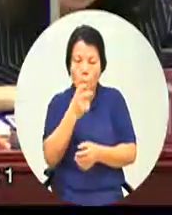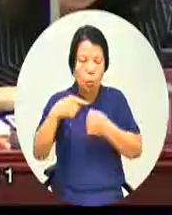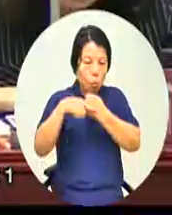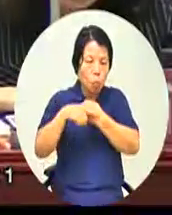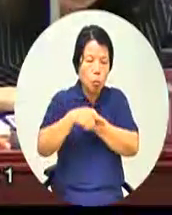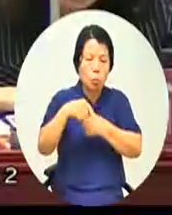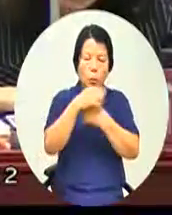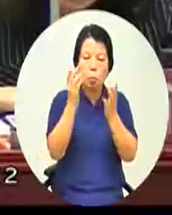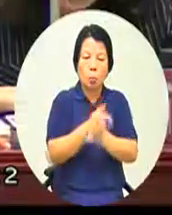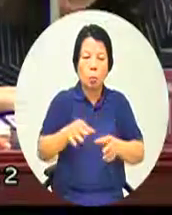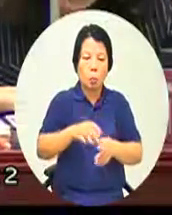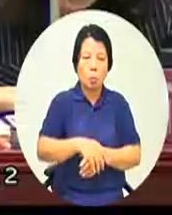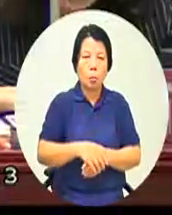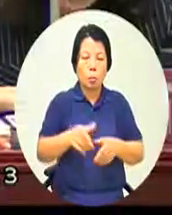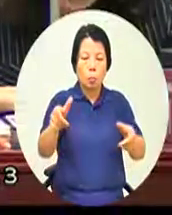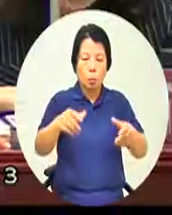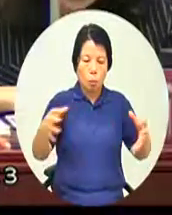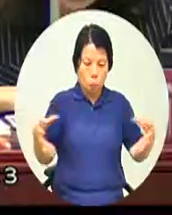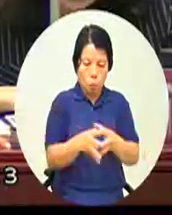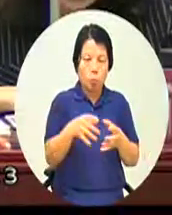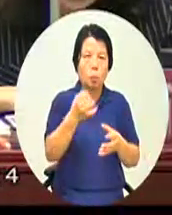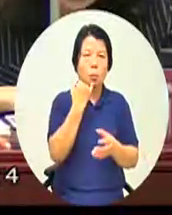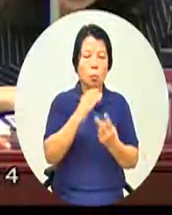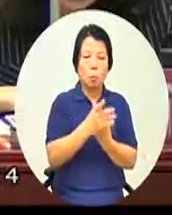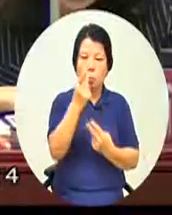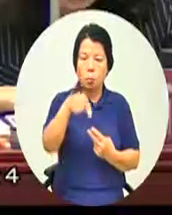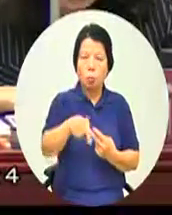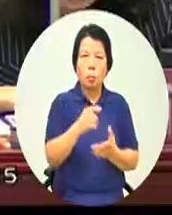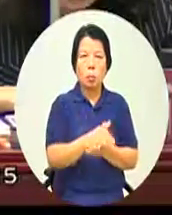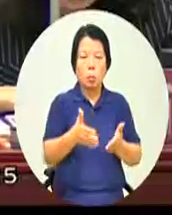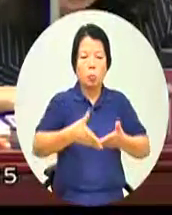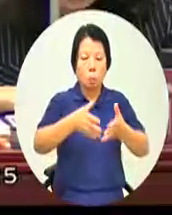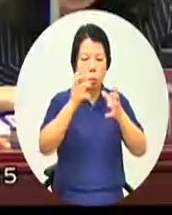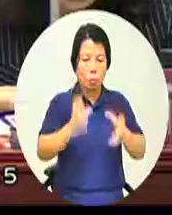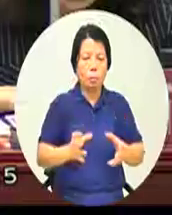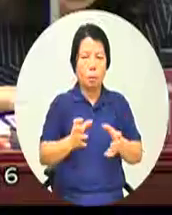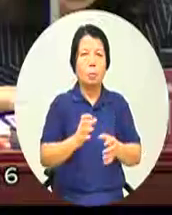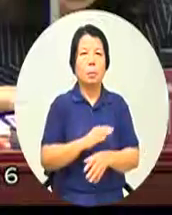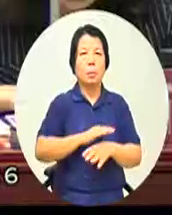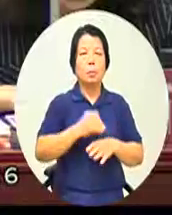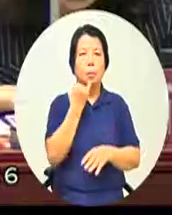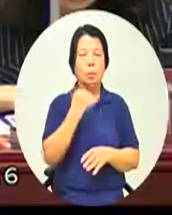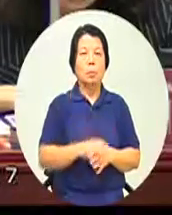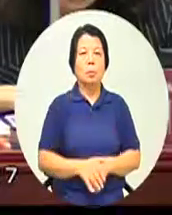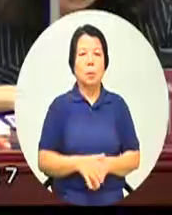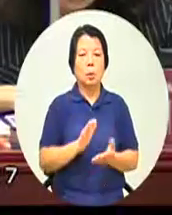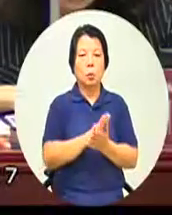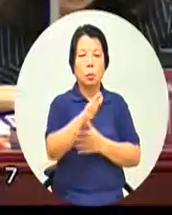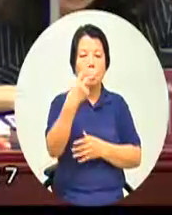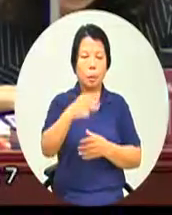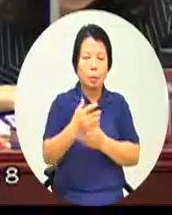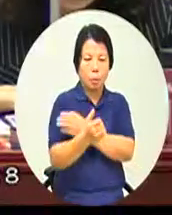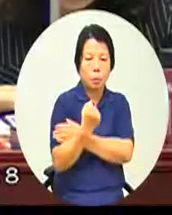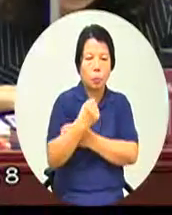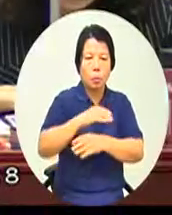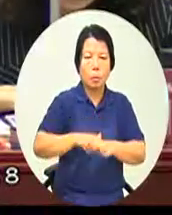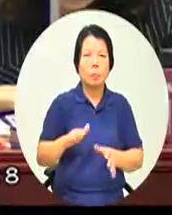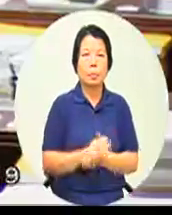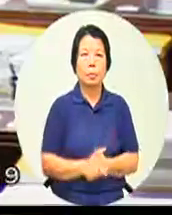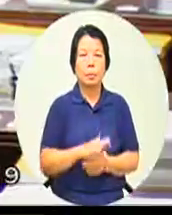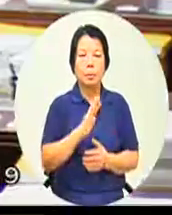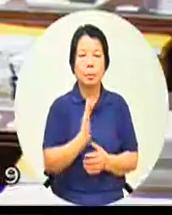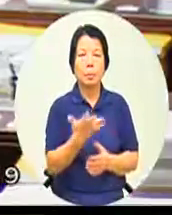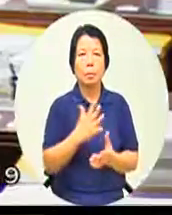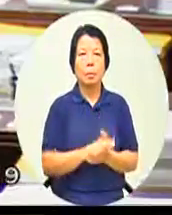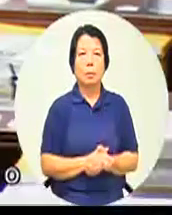样才能够去促成一个文物馆的成立或是铁道馆的成立啦。那我们后续这个部分我们会来努力。 我同意这种讲法啦，但是就